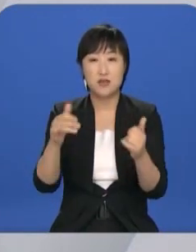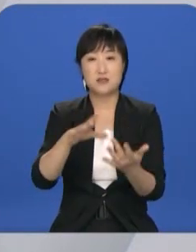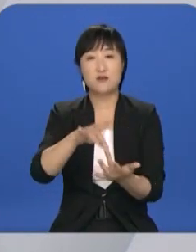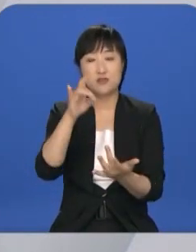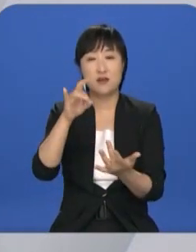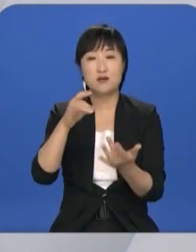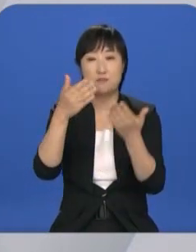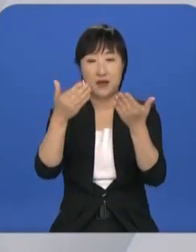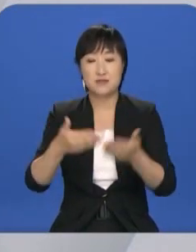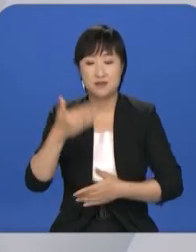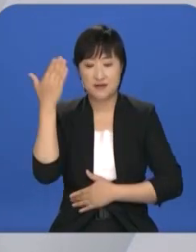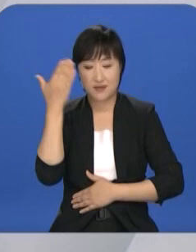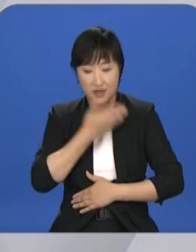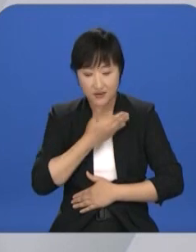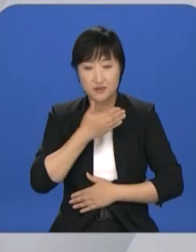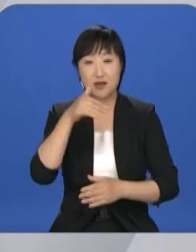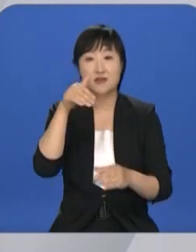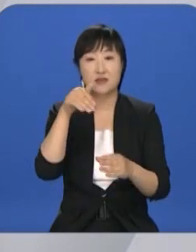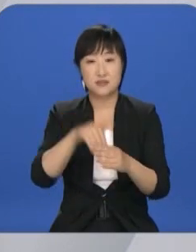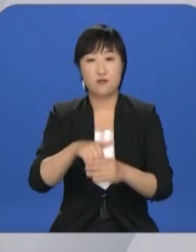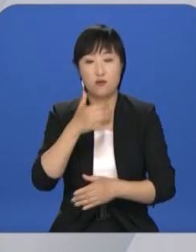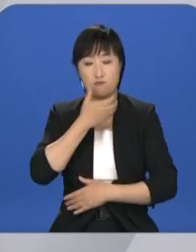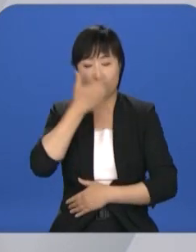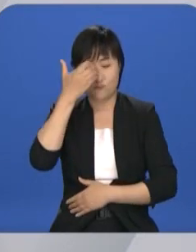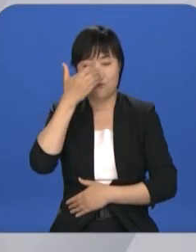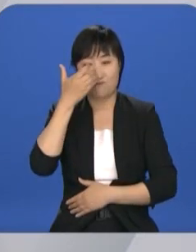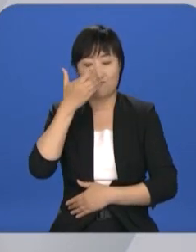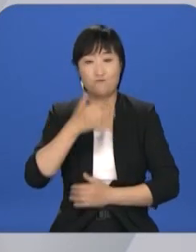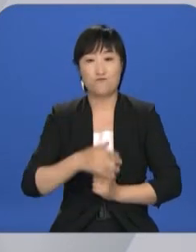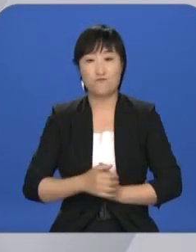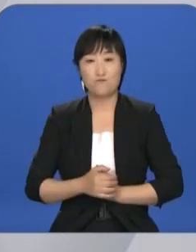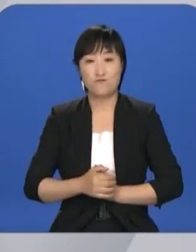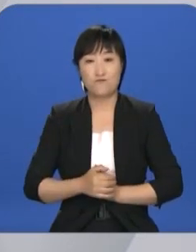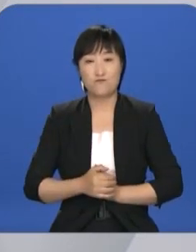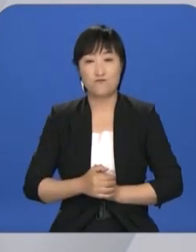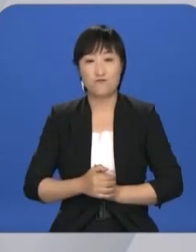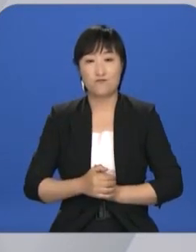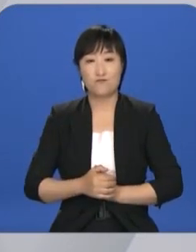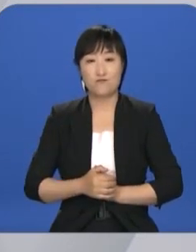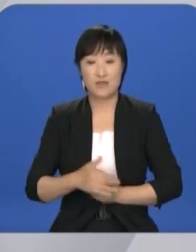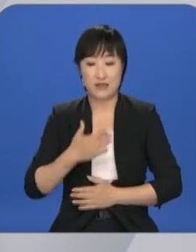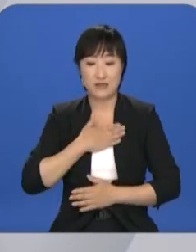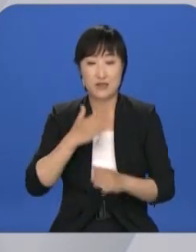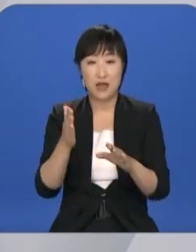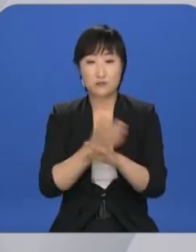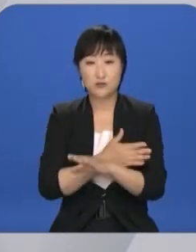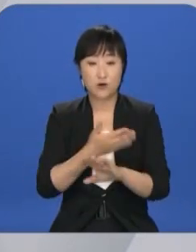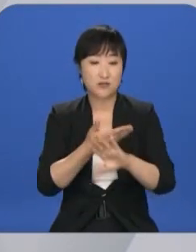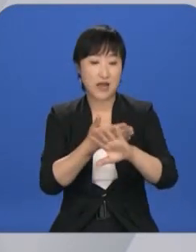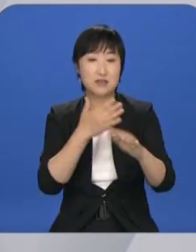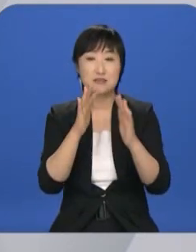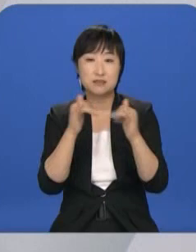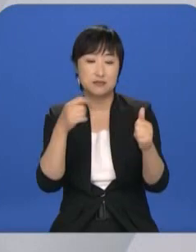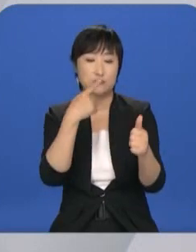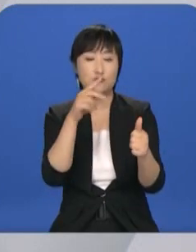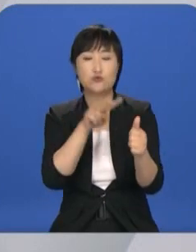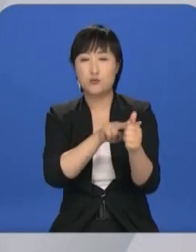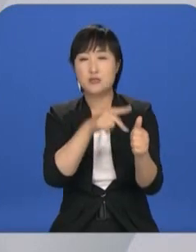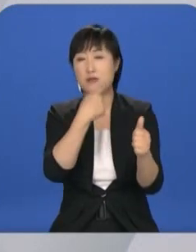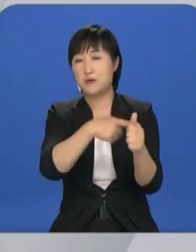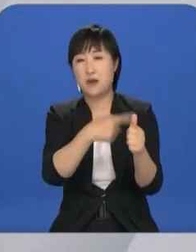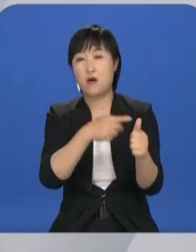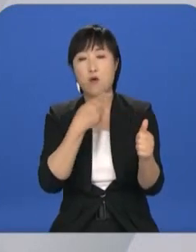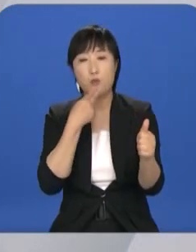선택을 받는 깨끗한 선거를 꿈꿔왔습니다. 그래서 나부터 상대 후보를 비방하지